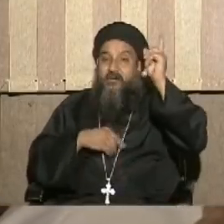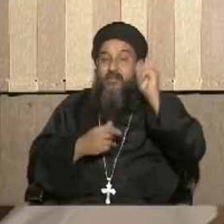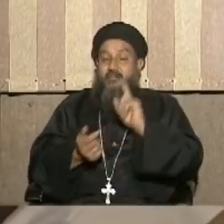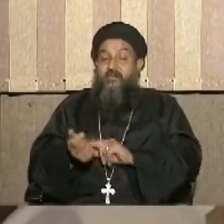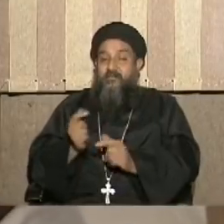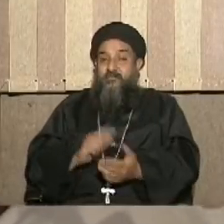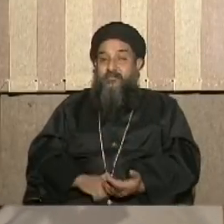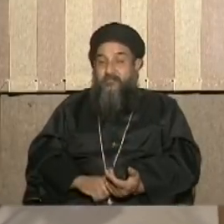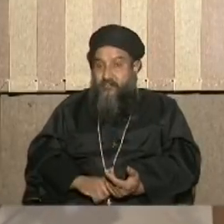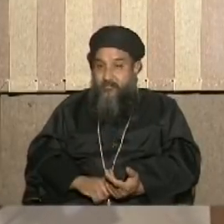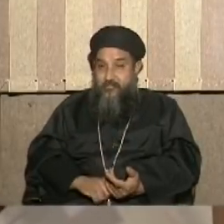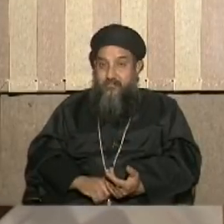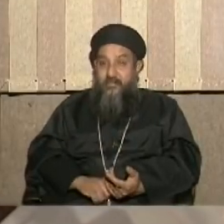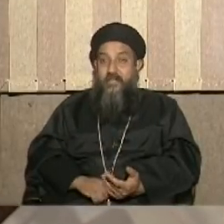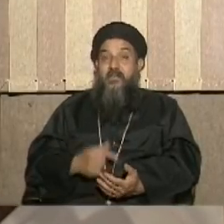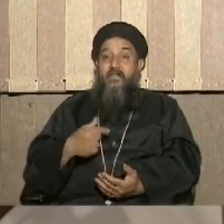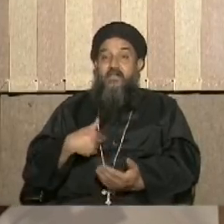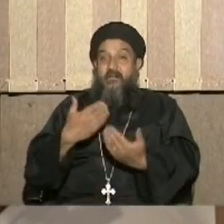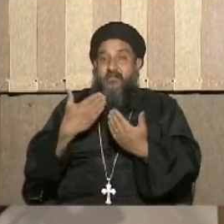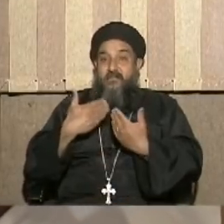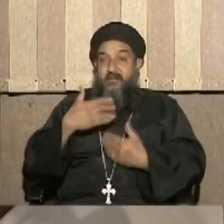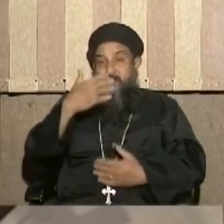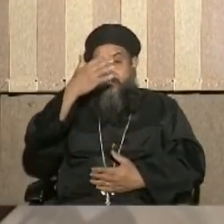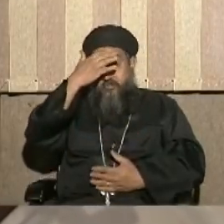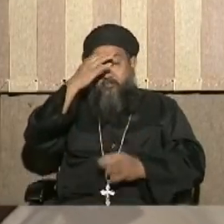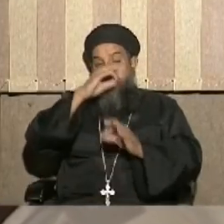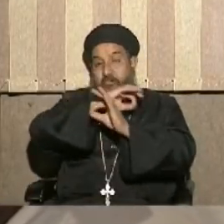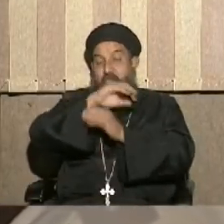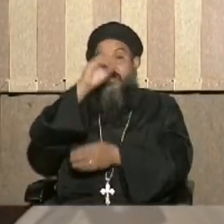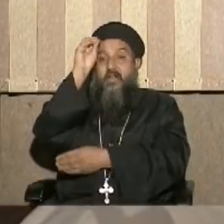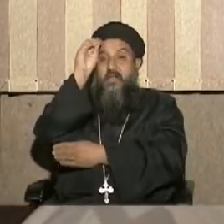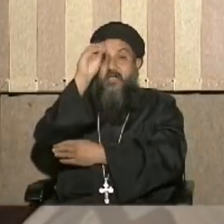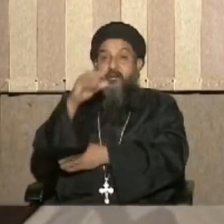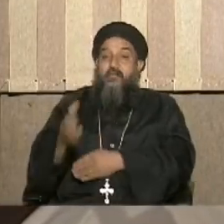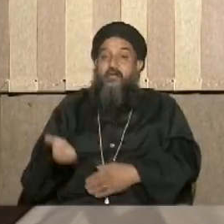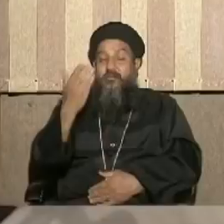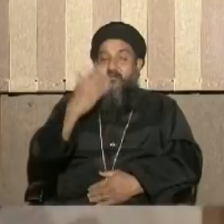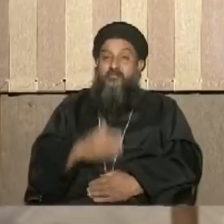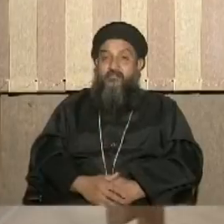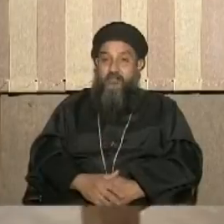اشكرك يا رب انك سمحت بشفاء الجمل وقيامه.